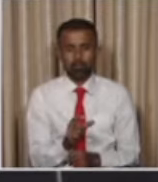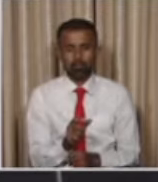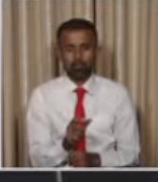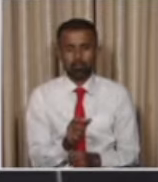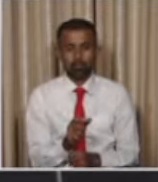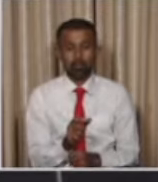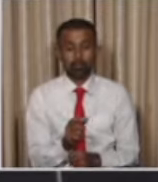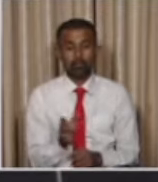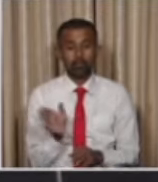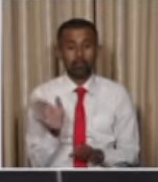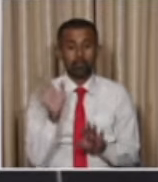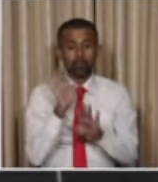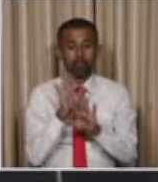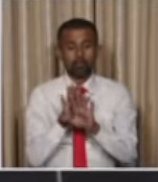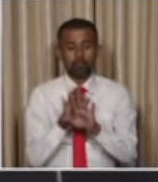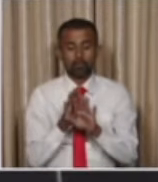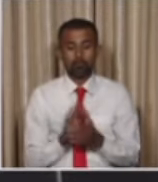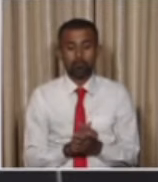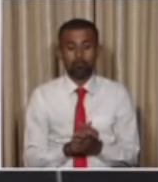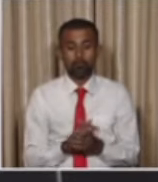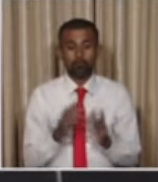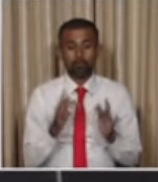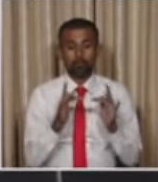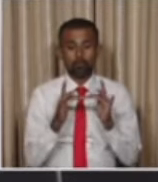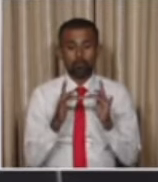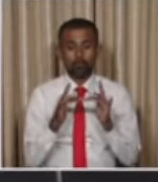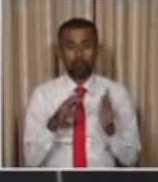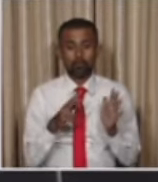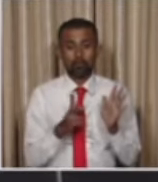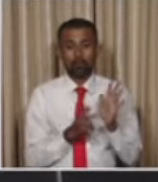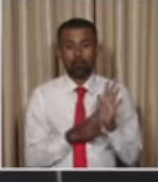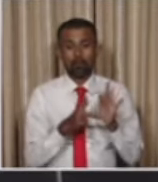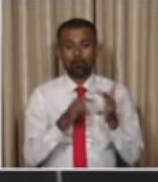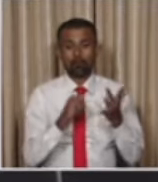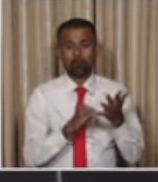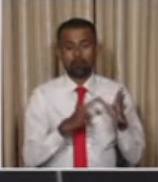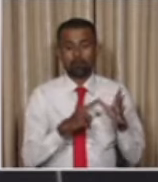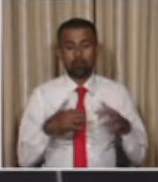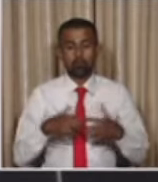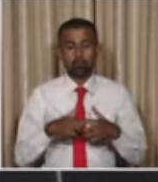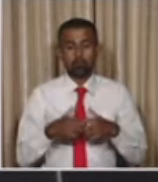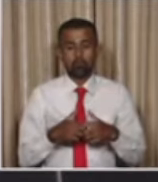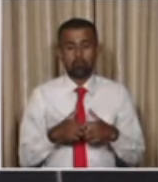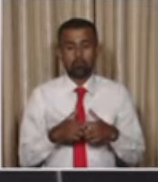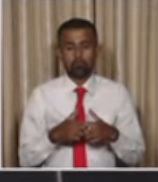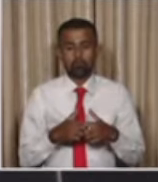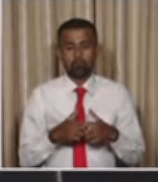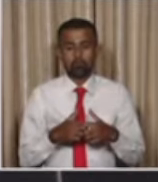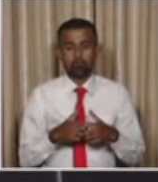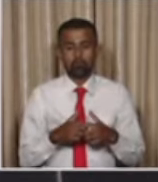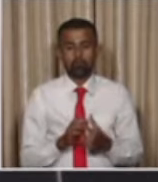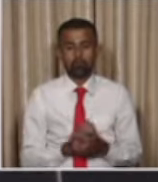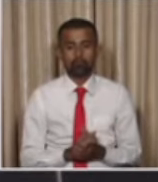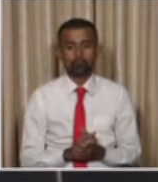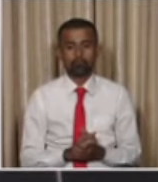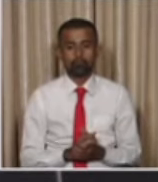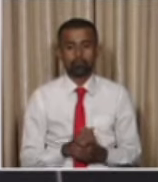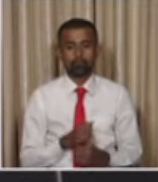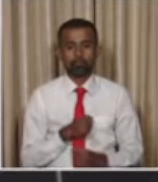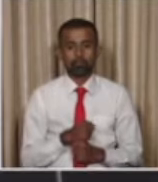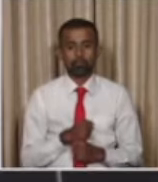on-arrival visa issue. They have මේ මේක දැන් අපේ